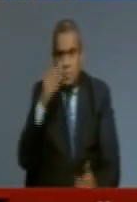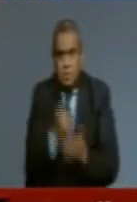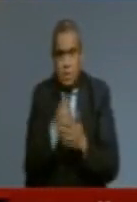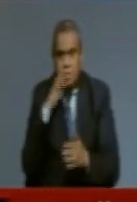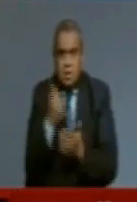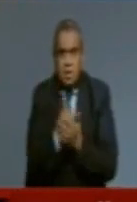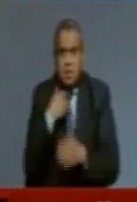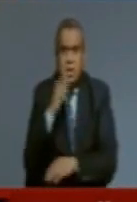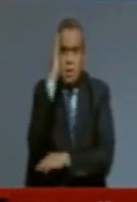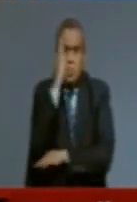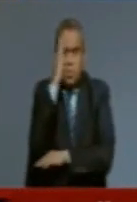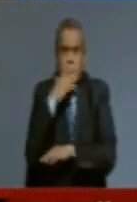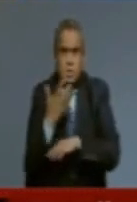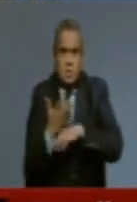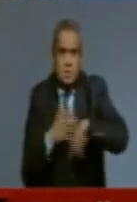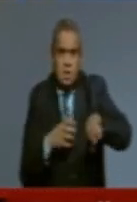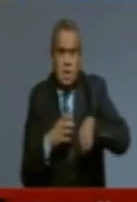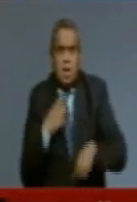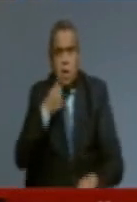انشقاقية في أوكرانيا.